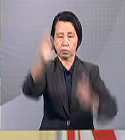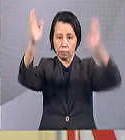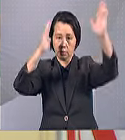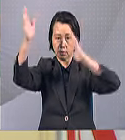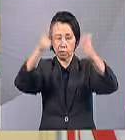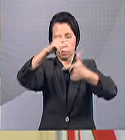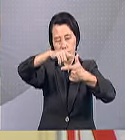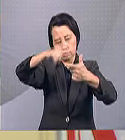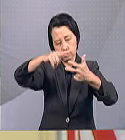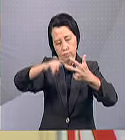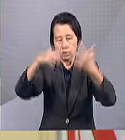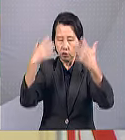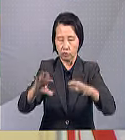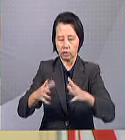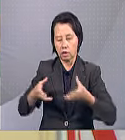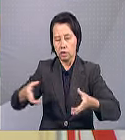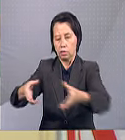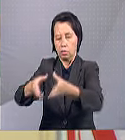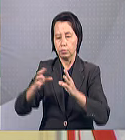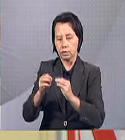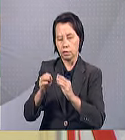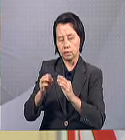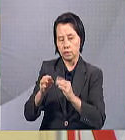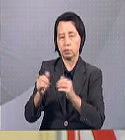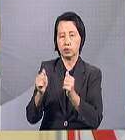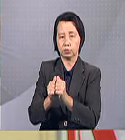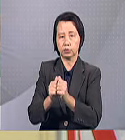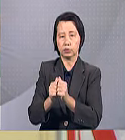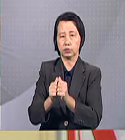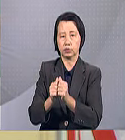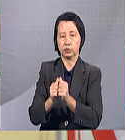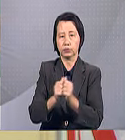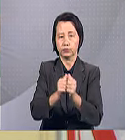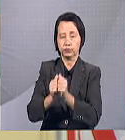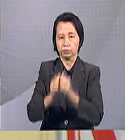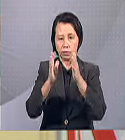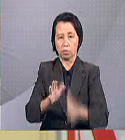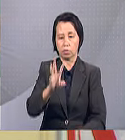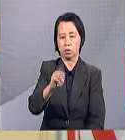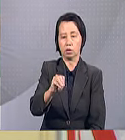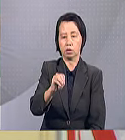Malaysia yang telah bersidang bersama dengan Ashabus Samahah para mufti,